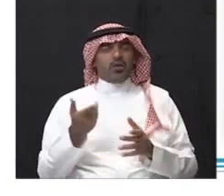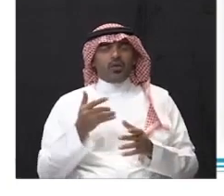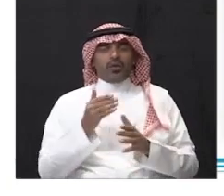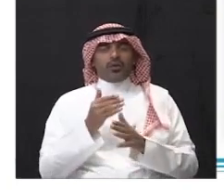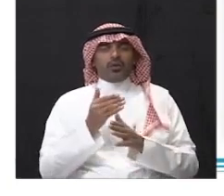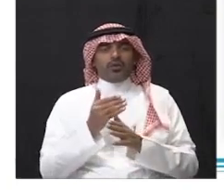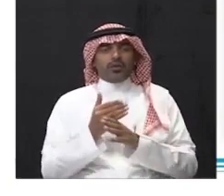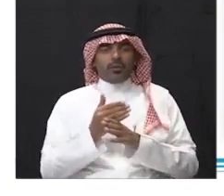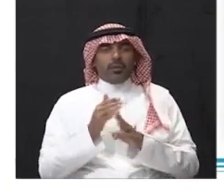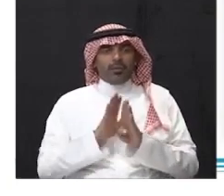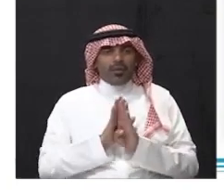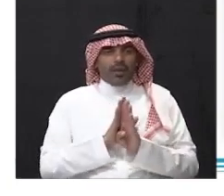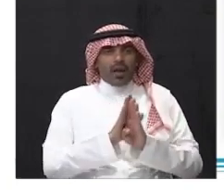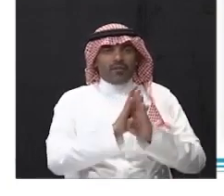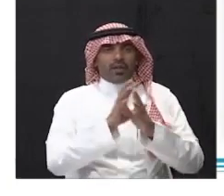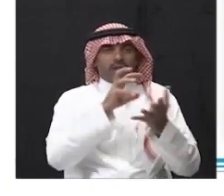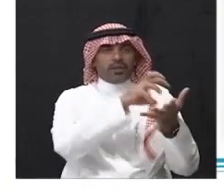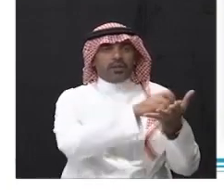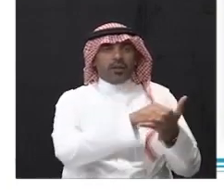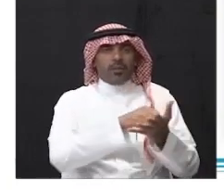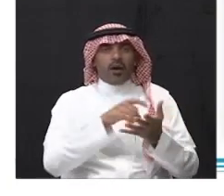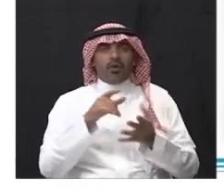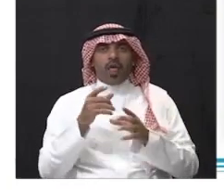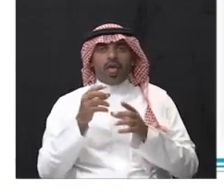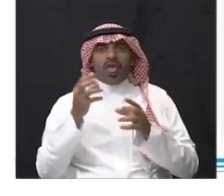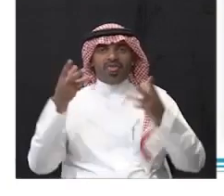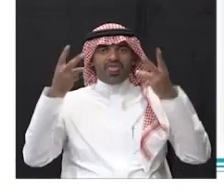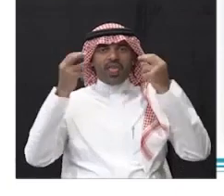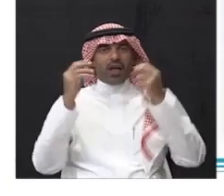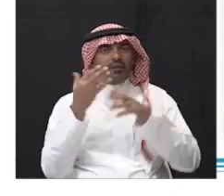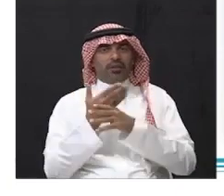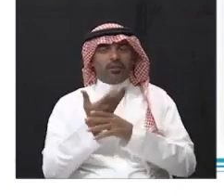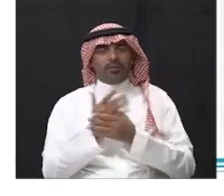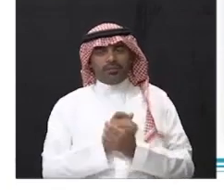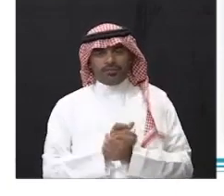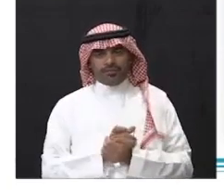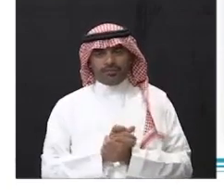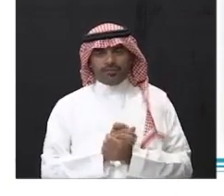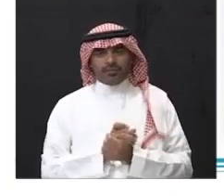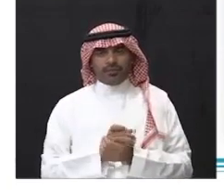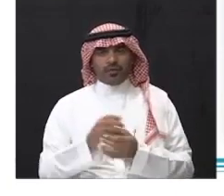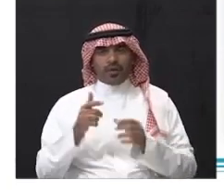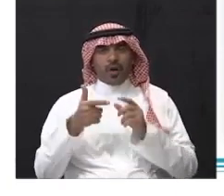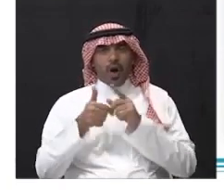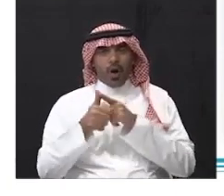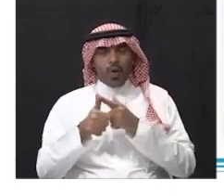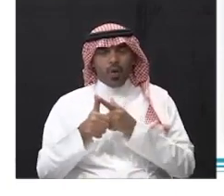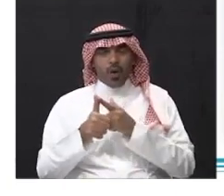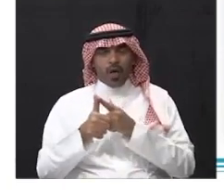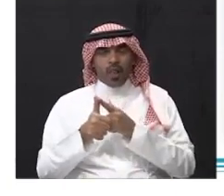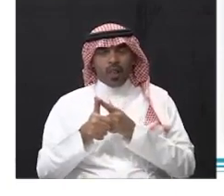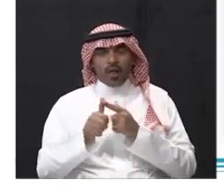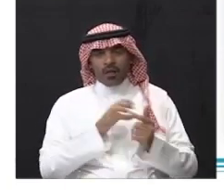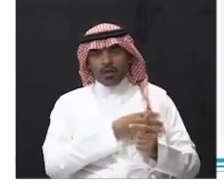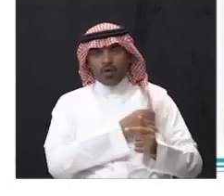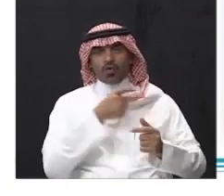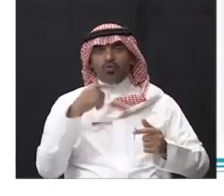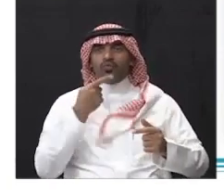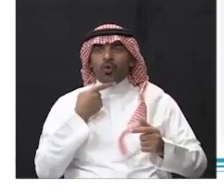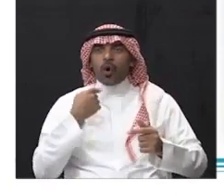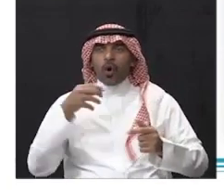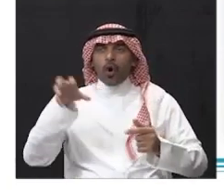الدوافع الثقافية: أولاً، رغبة دول أوروبا في نشر الثقافة والحضارة الأوروبية